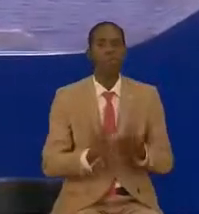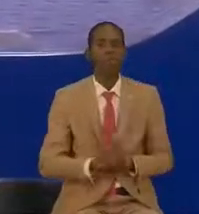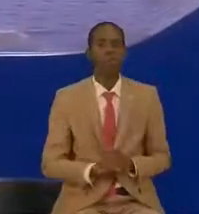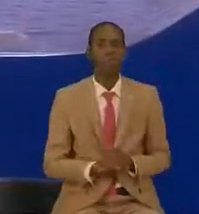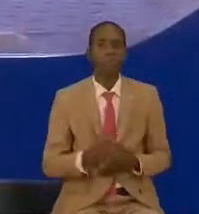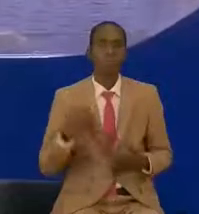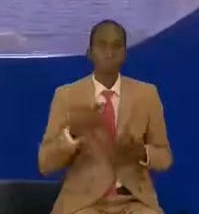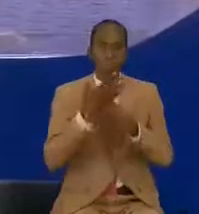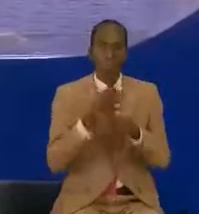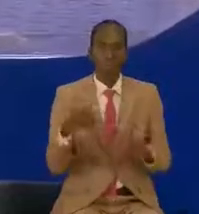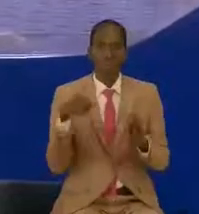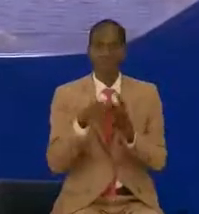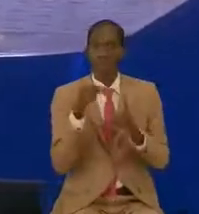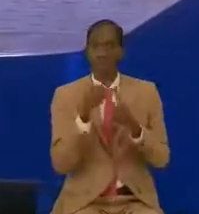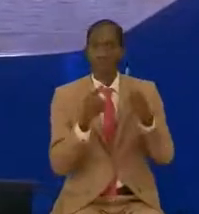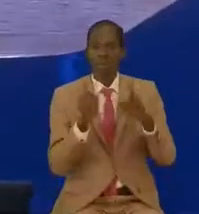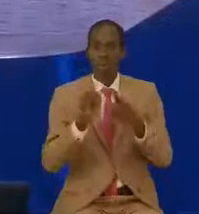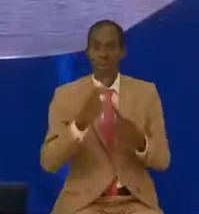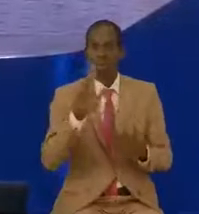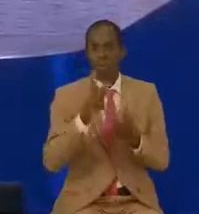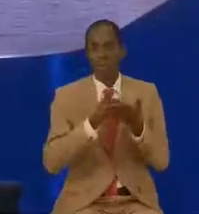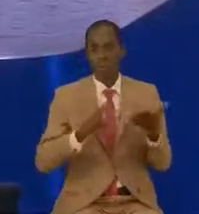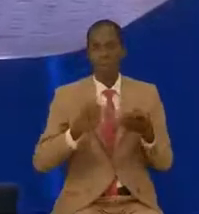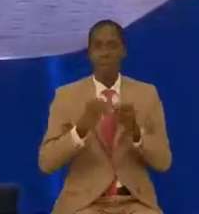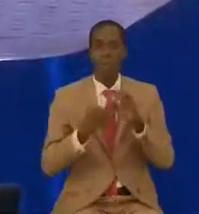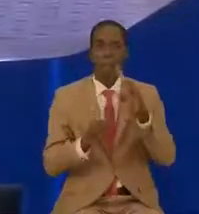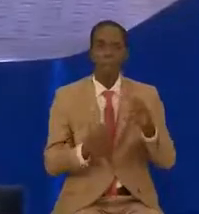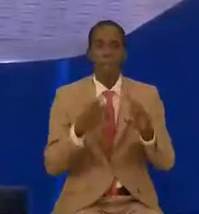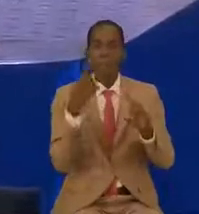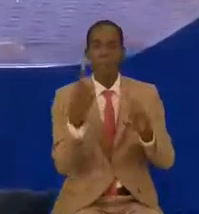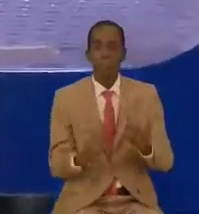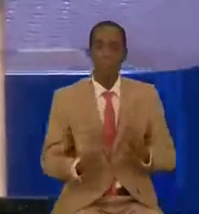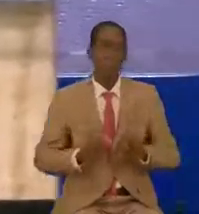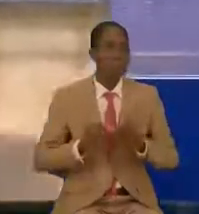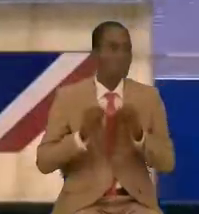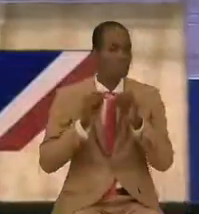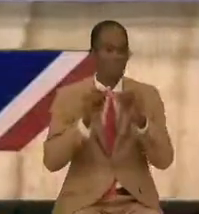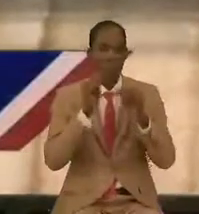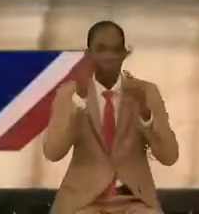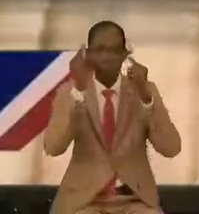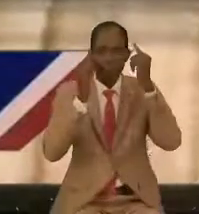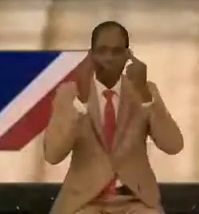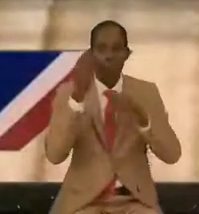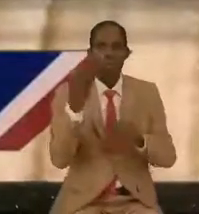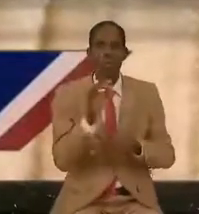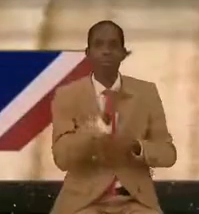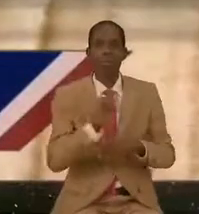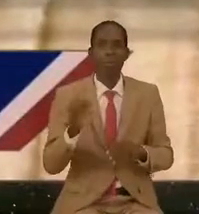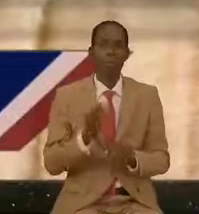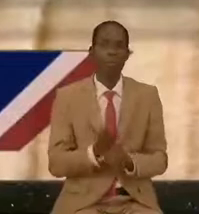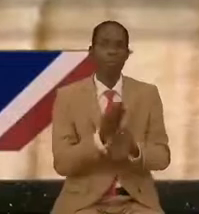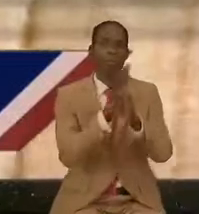chair. Ceci est divisé en trois parties. Première partie, le souci